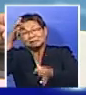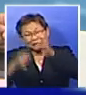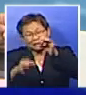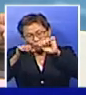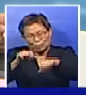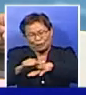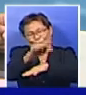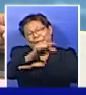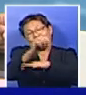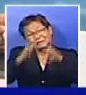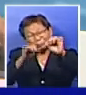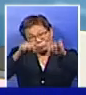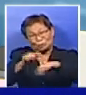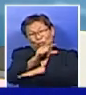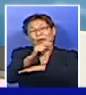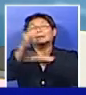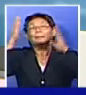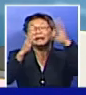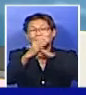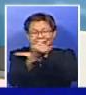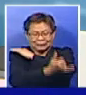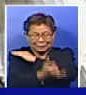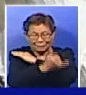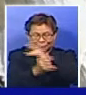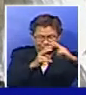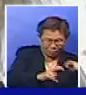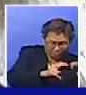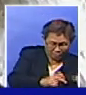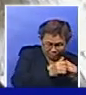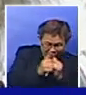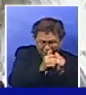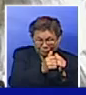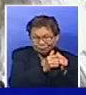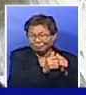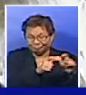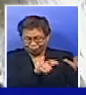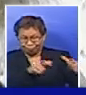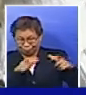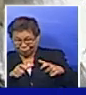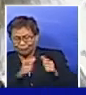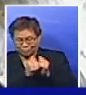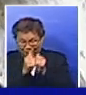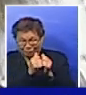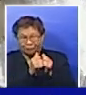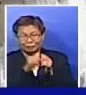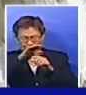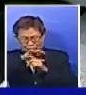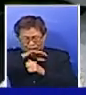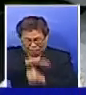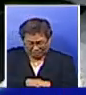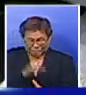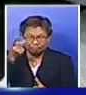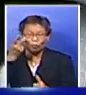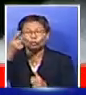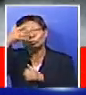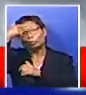boleh digunapakai. Malaysia dan negara terlibat dalam pasukan penyiasat bersama juga akan bersama memberi tekanan politik